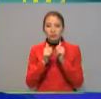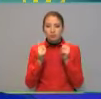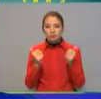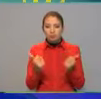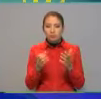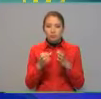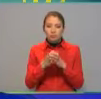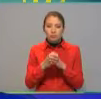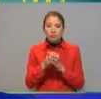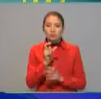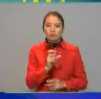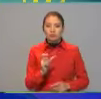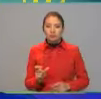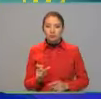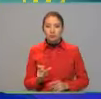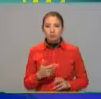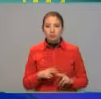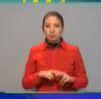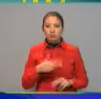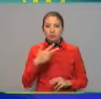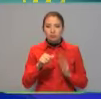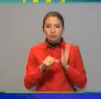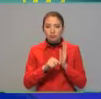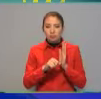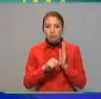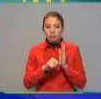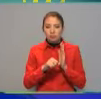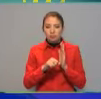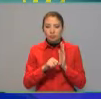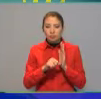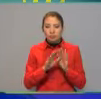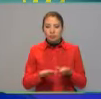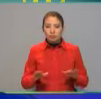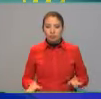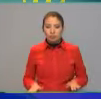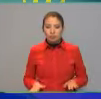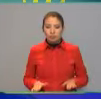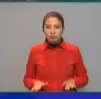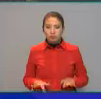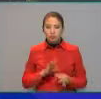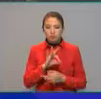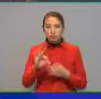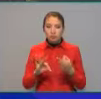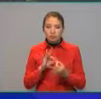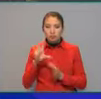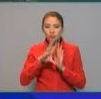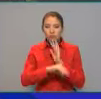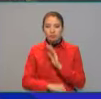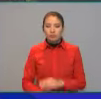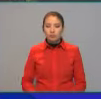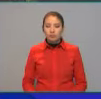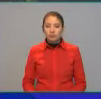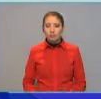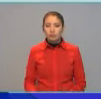де топтар сол келген тараптар ажырасса 36 бала толыққанды емес жетімдер санына жатады екен.